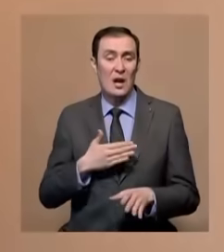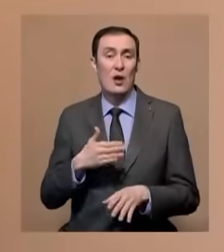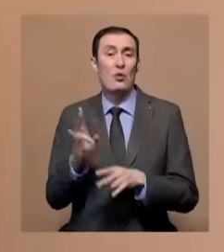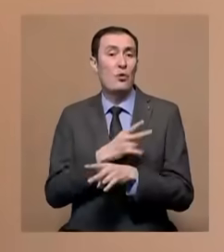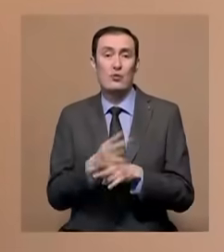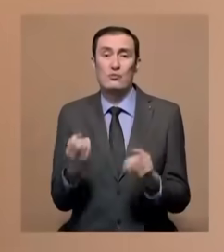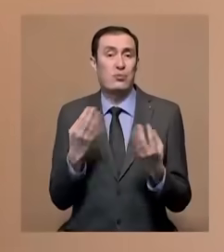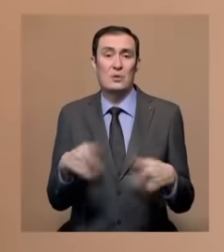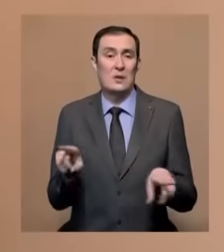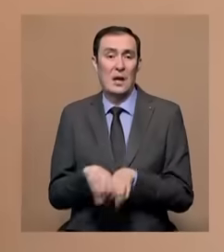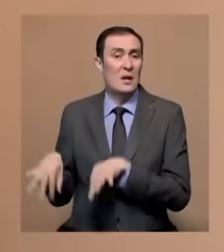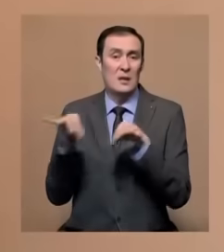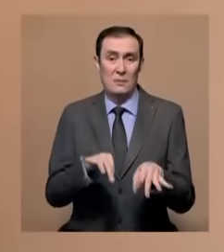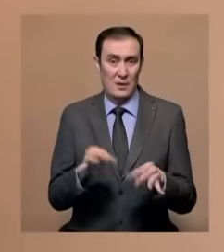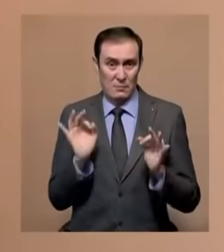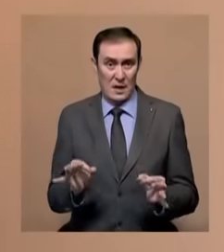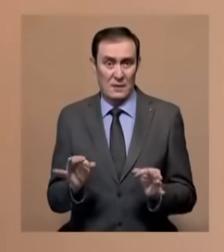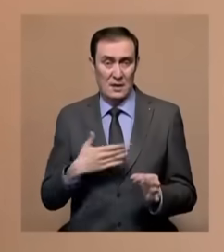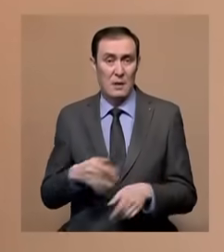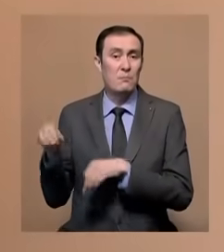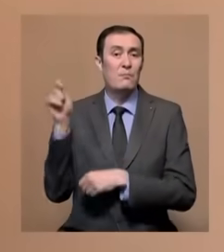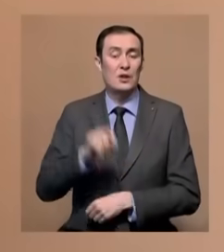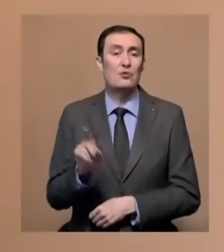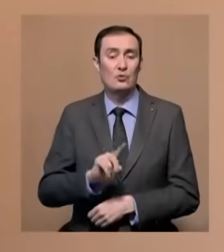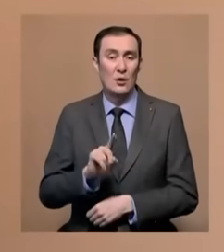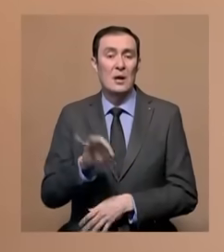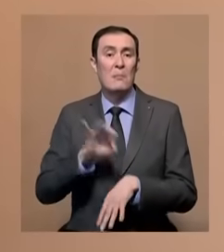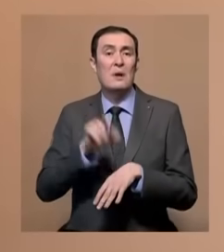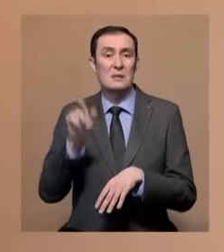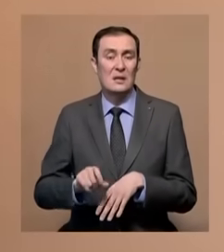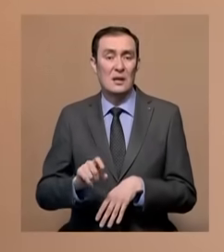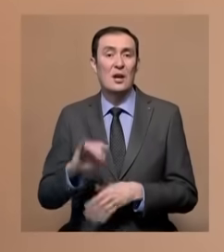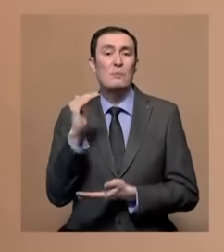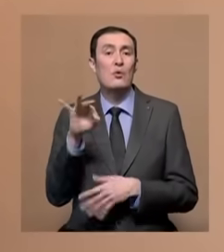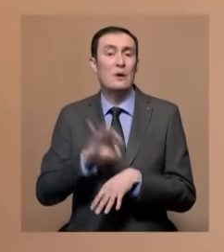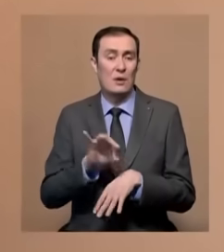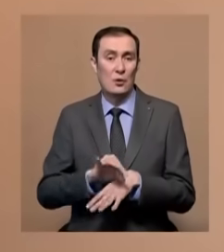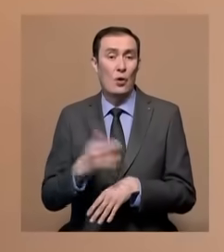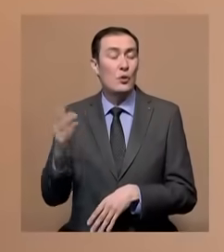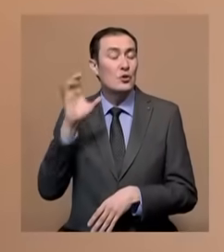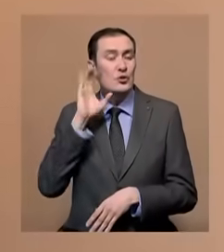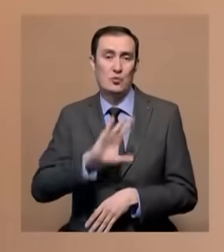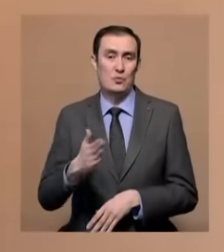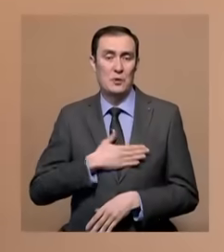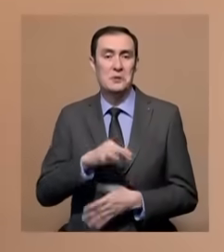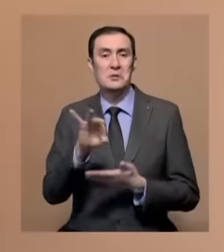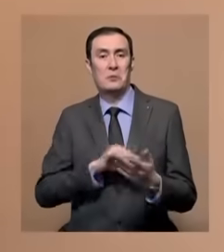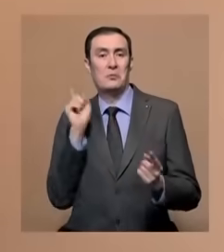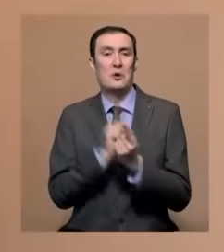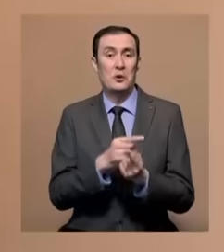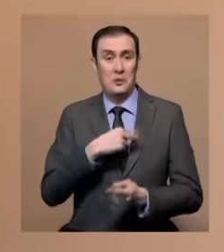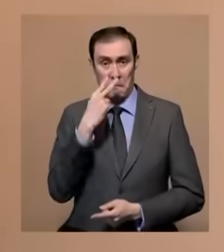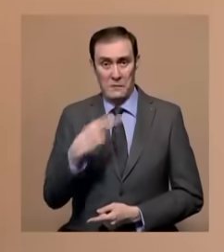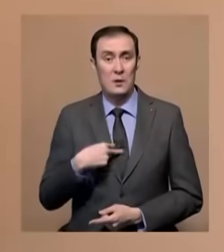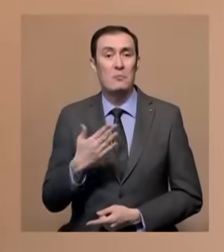ночи не просто так же стою во дворе. Я говорю, вот мы приехали за пациентом, годовалый ребенок, он меня даже не слушал. Он говорит, ты меня видел